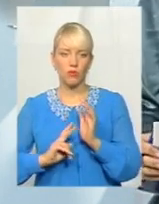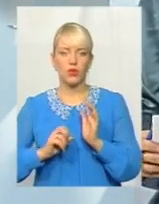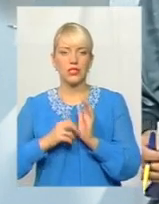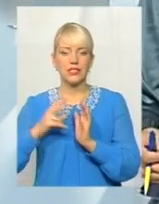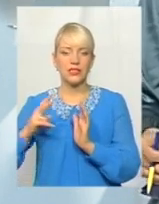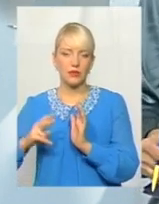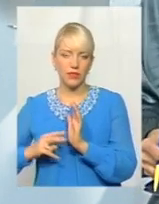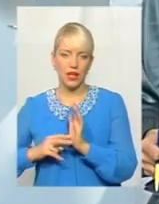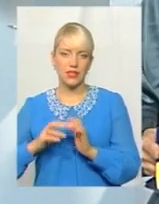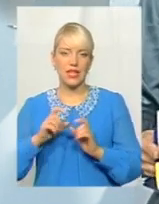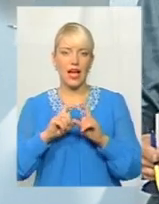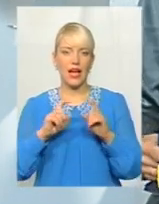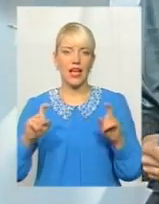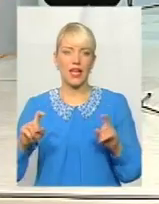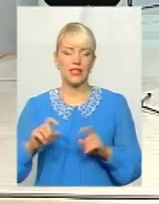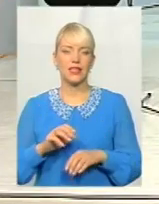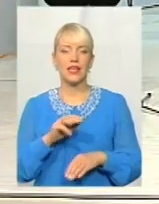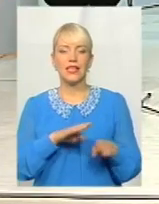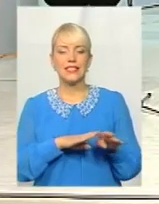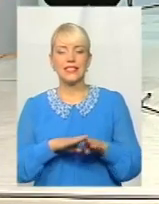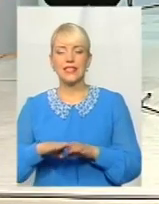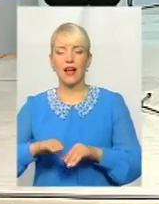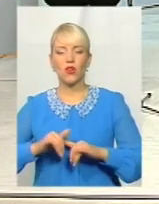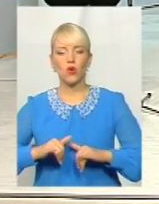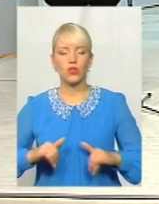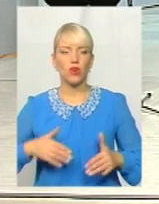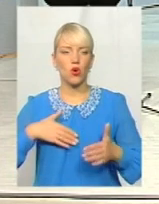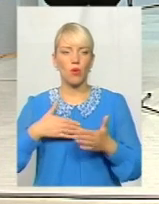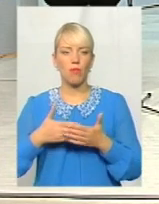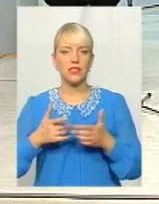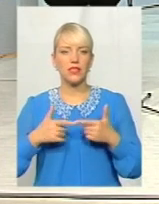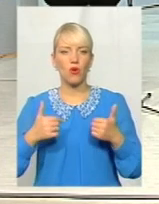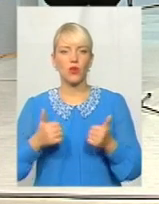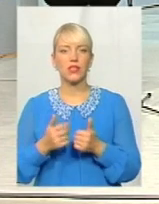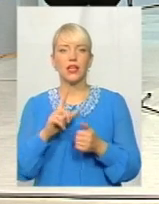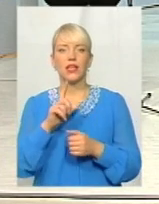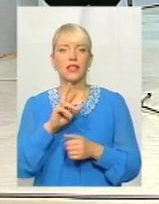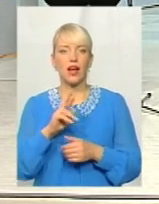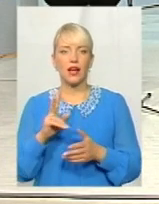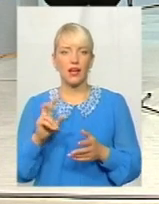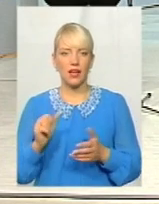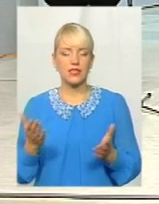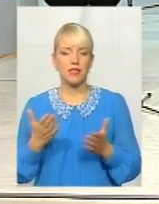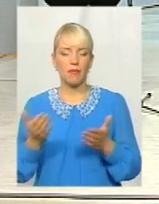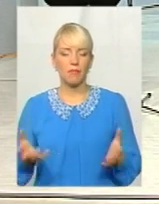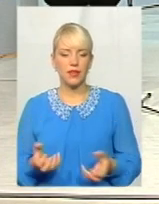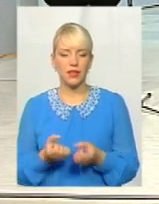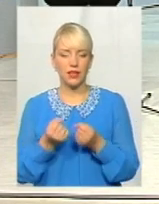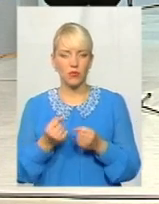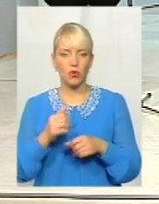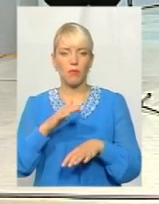17.07.17 року Агенція сталого розвитку, громадська організація, яка за підтримки Європейського банку реконструкції і